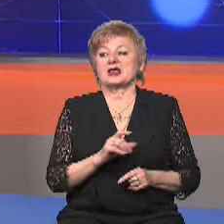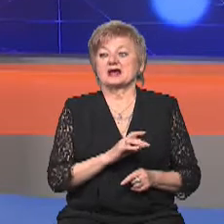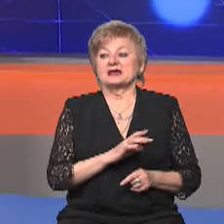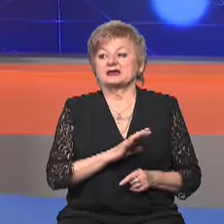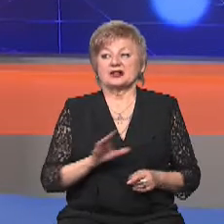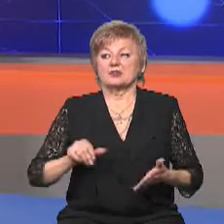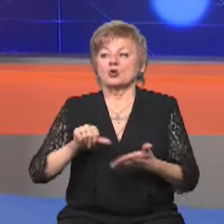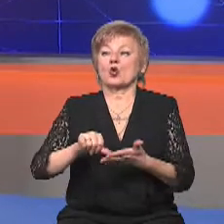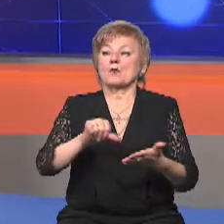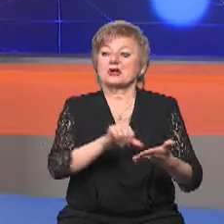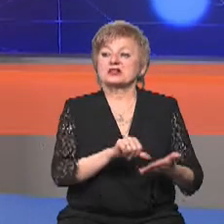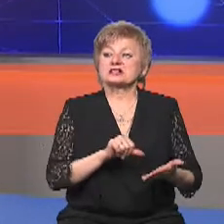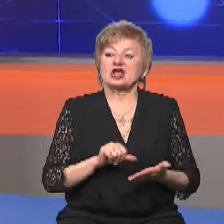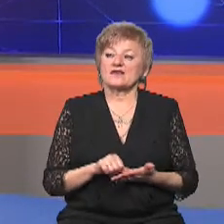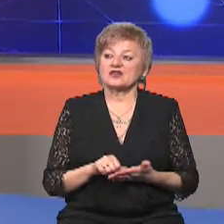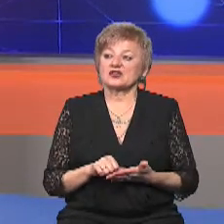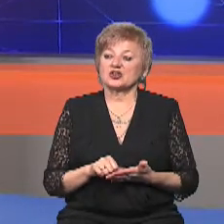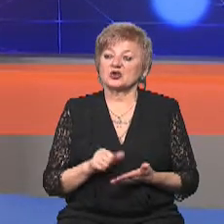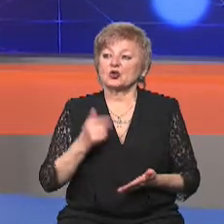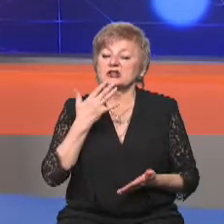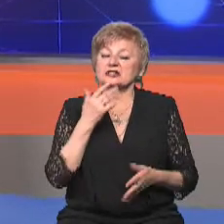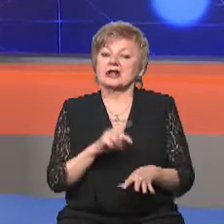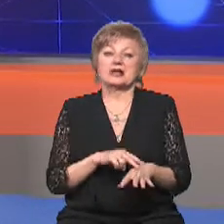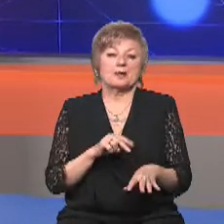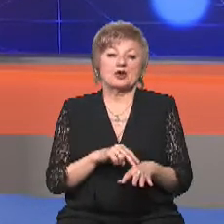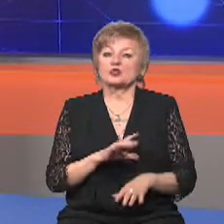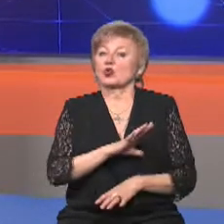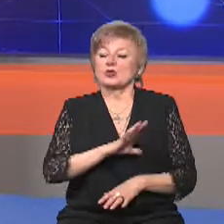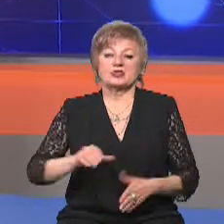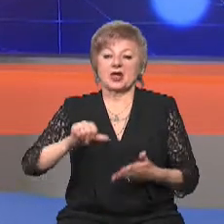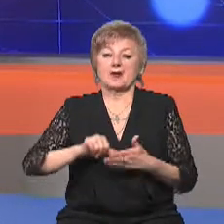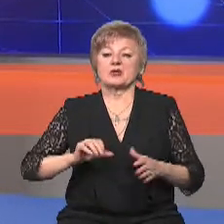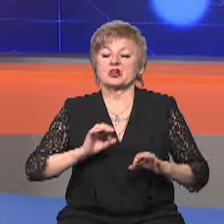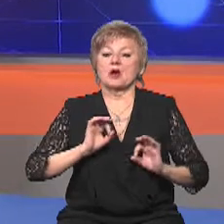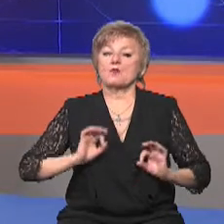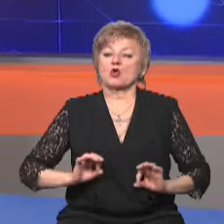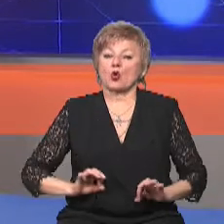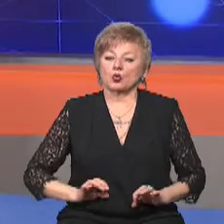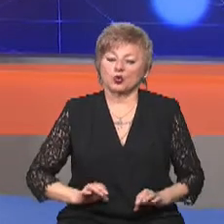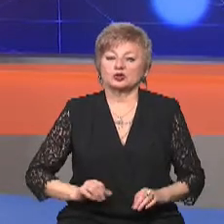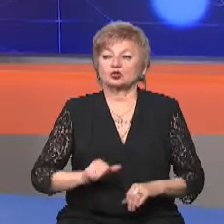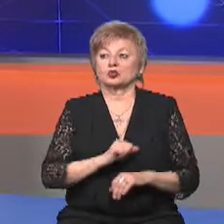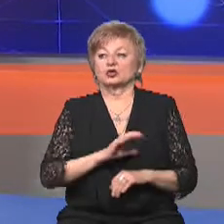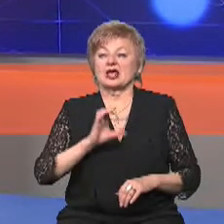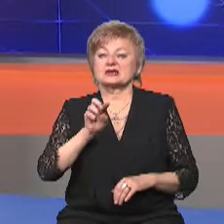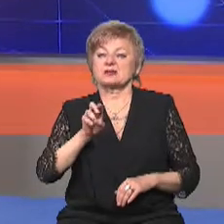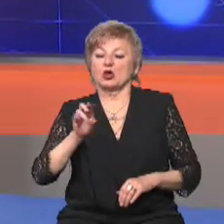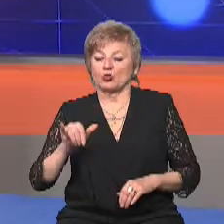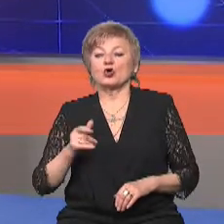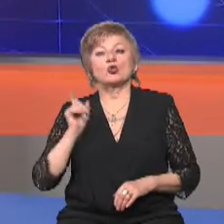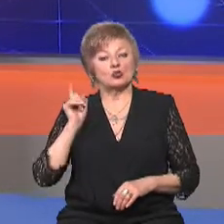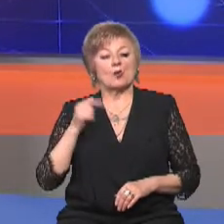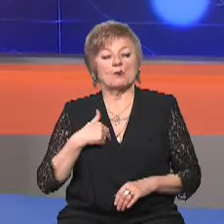тоді представників від Національної поліції, не було від прокуратури, не було від СБУ, хоча ми всіх